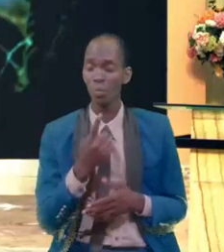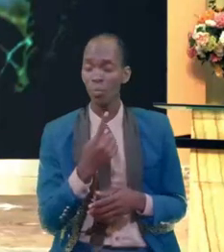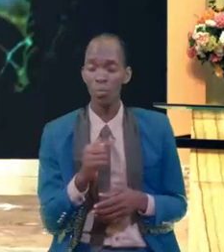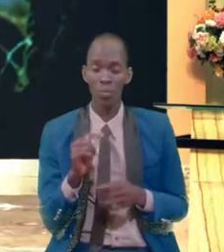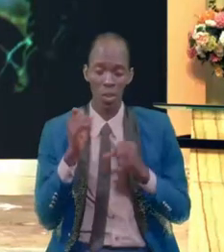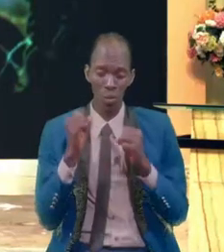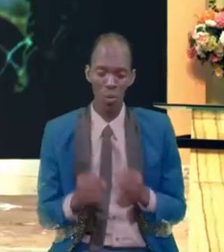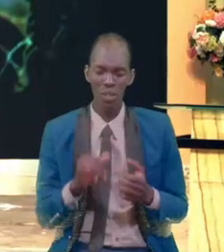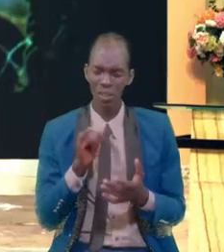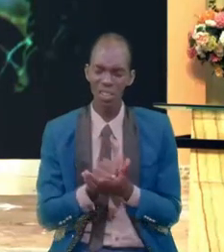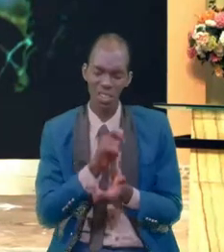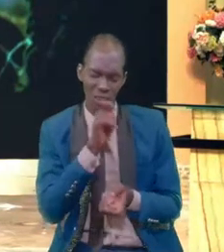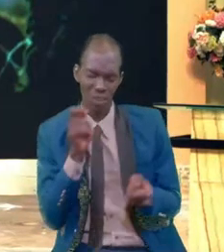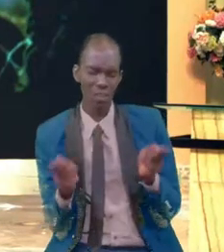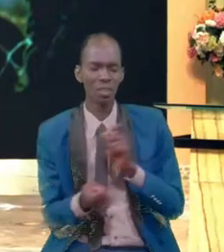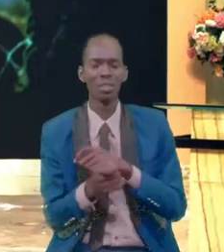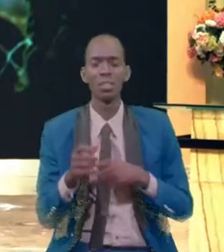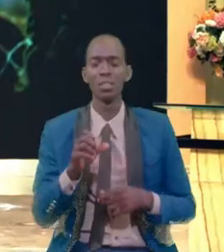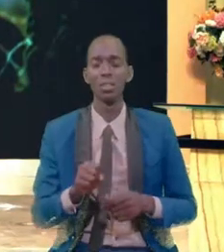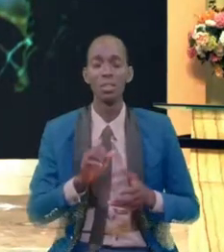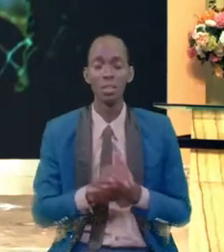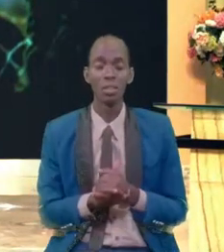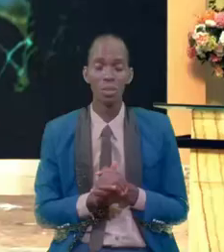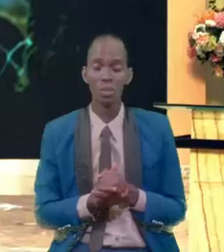La puissance qui transforme.